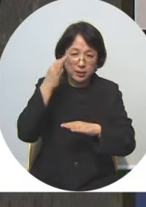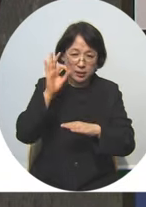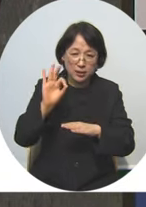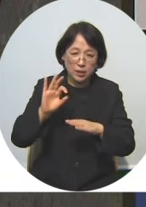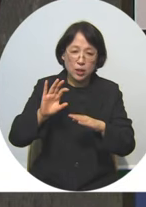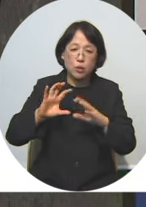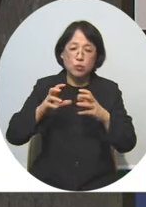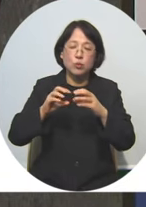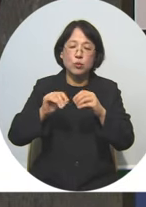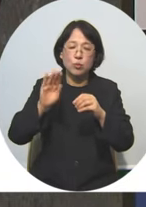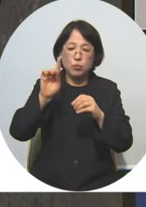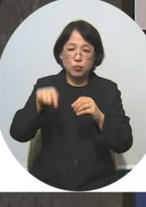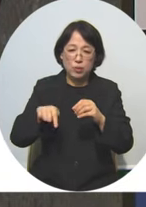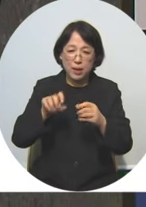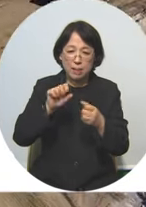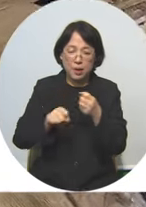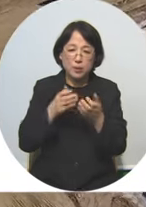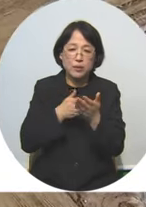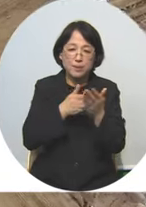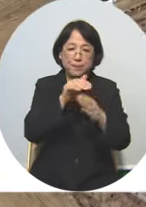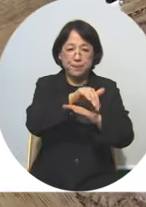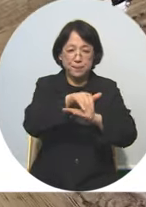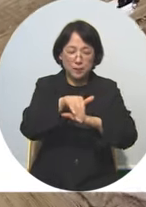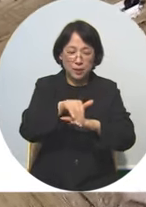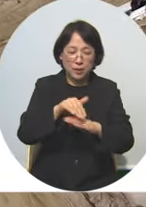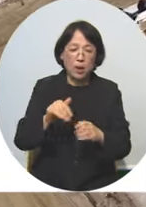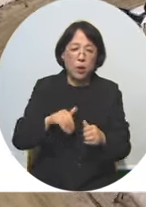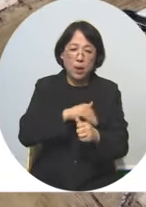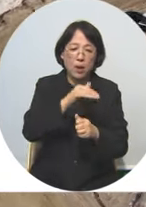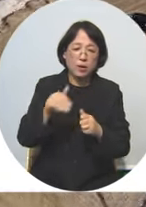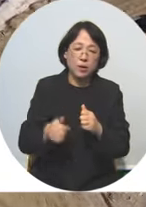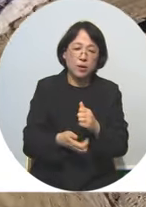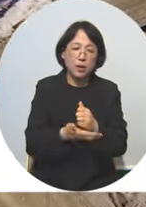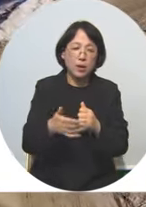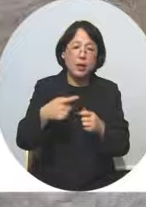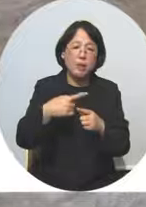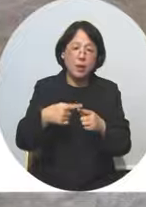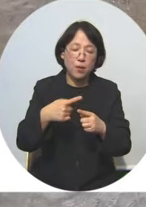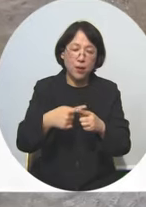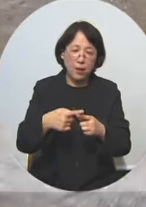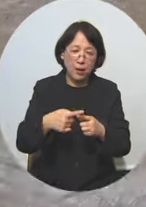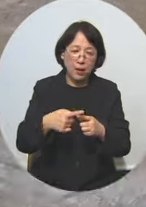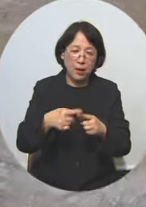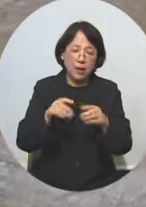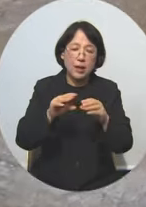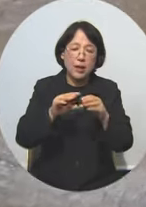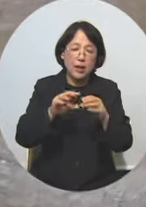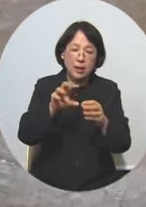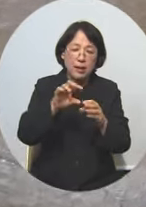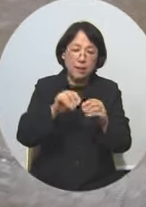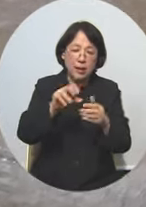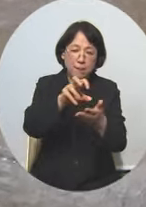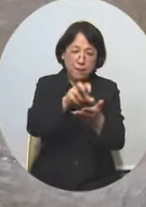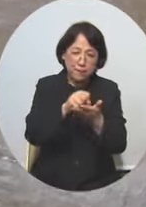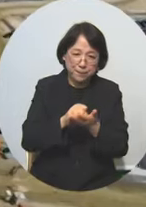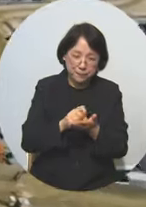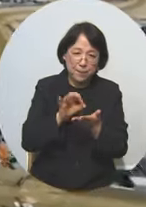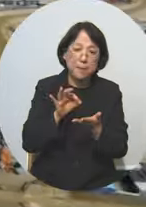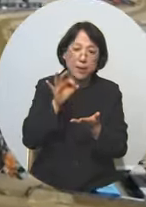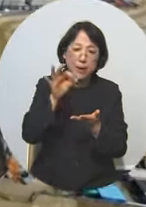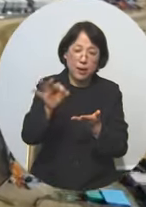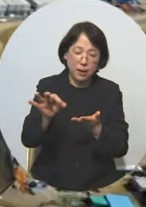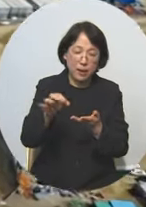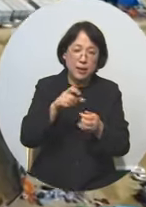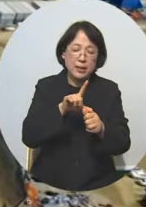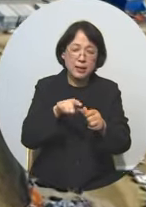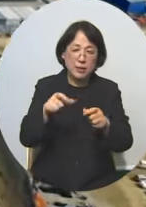국토부에 신청하기로 했습니다. 환경 영향평가와 토지 보상에 걸리는 시간도 줄어들 전망입니다. 반도체